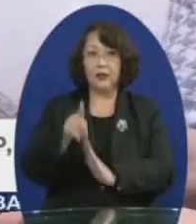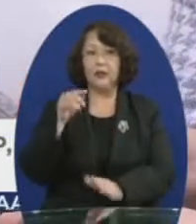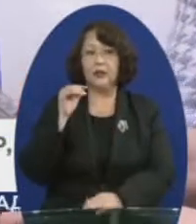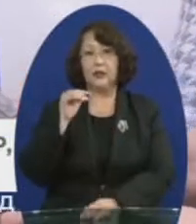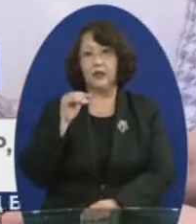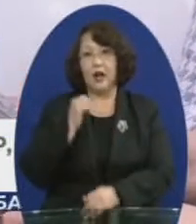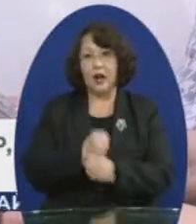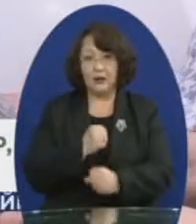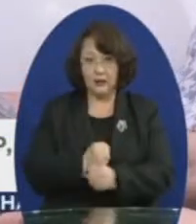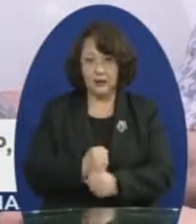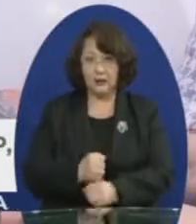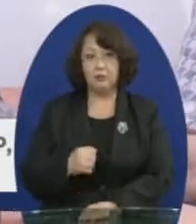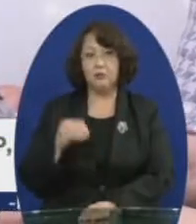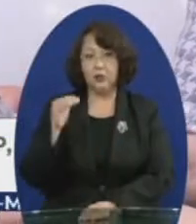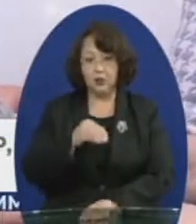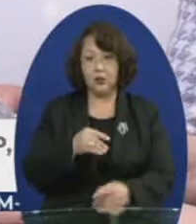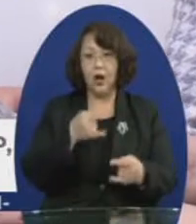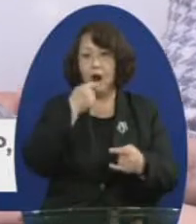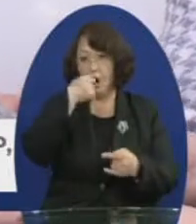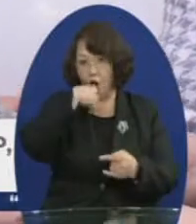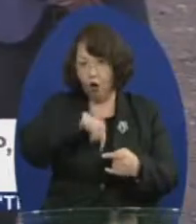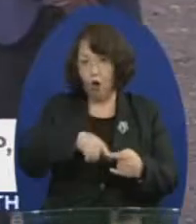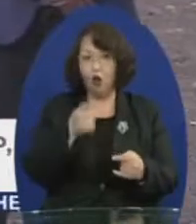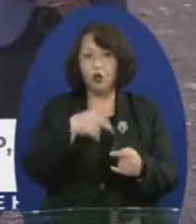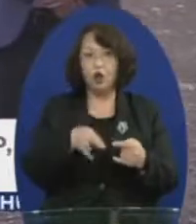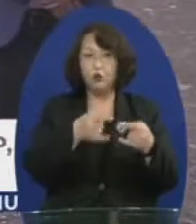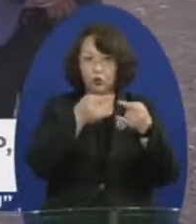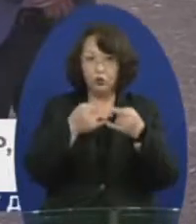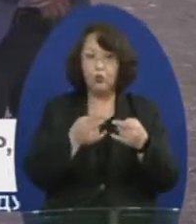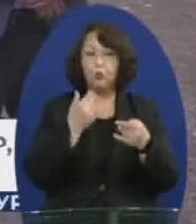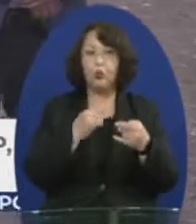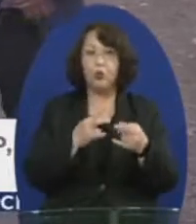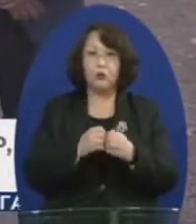нь ажлуудынх нь хүрээнд энэ асуудал бол ингээд шийдэгдэжээ.